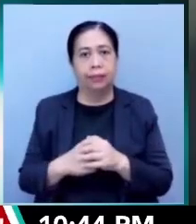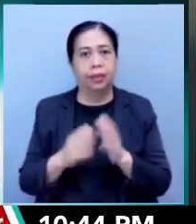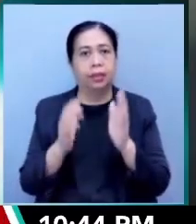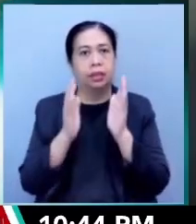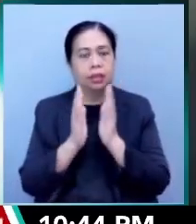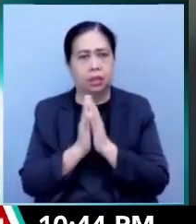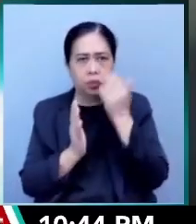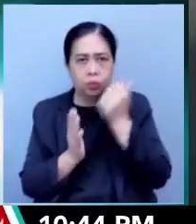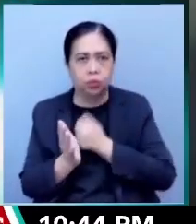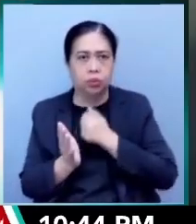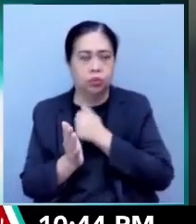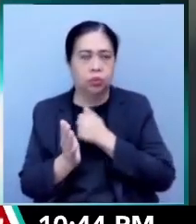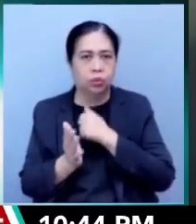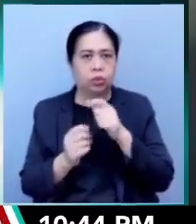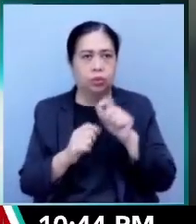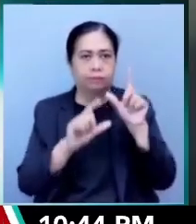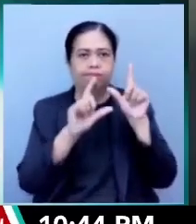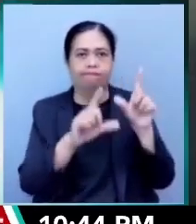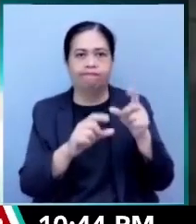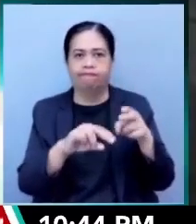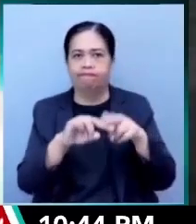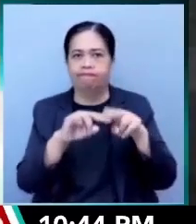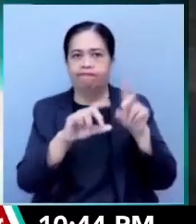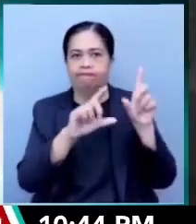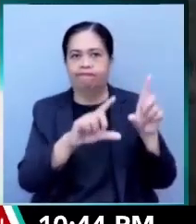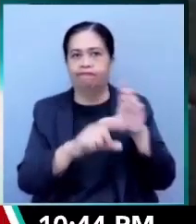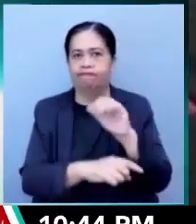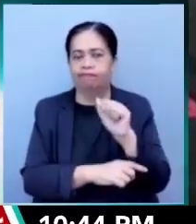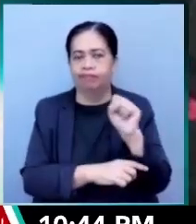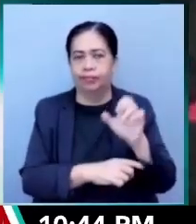ang suspect na maharap sa patong-patong na kaso.